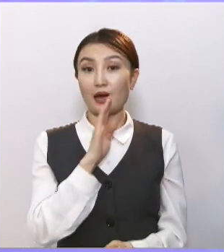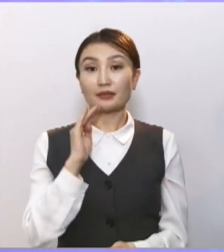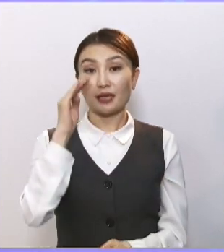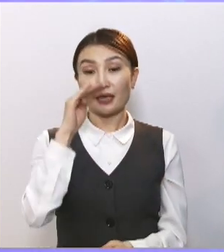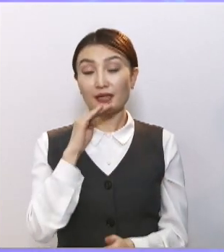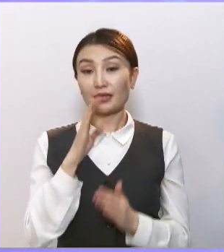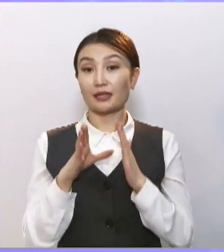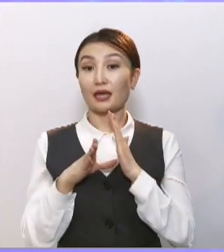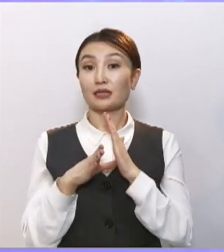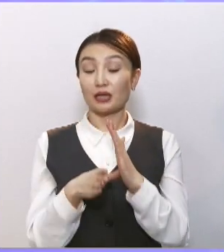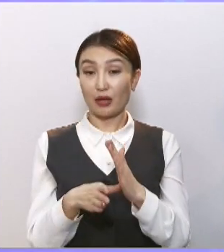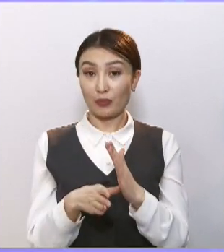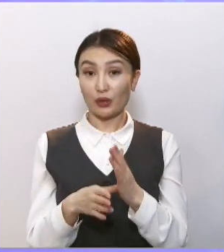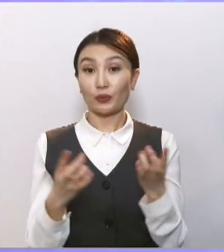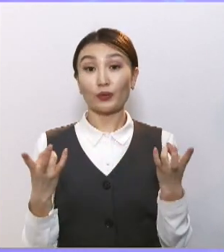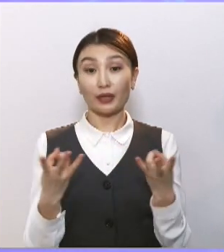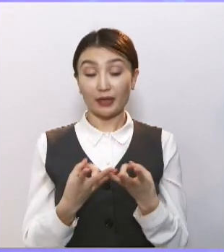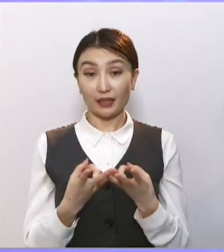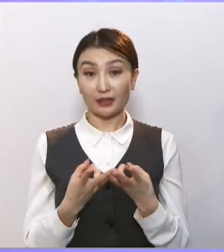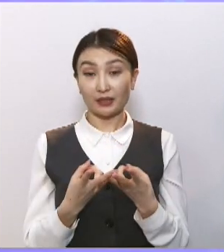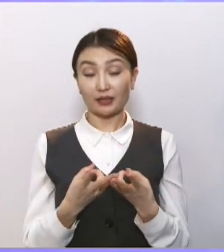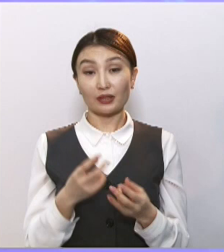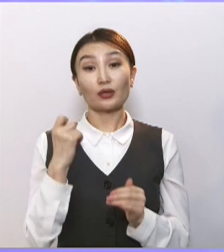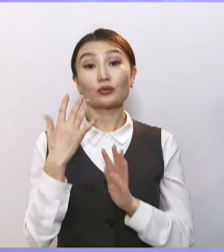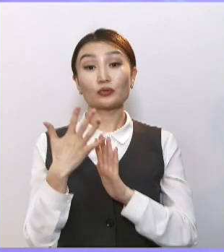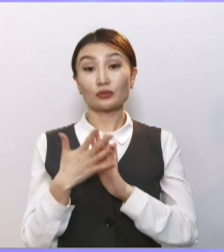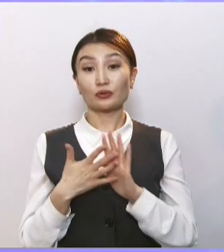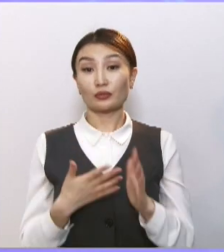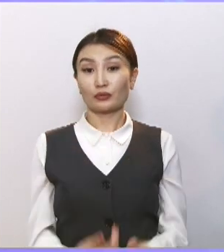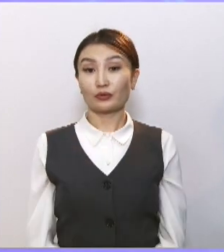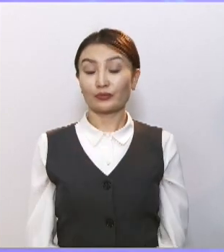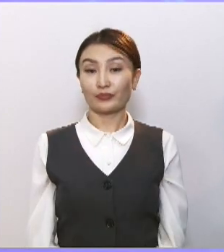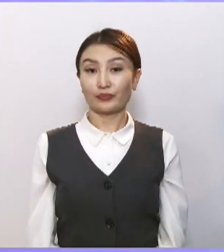Ата-энелерге жардам берүү керектигин түшүндүк.